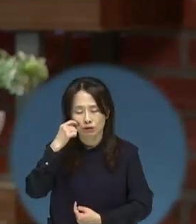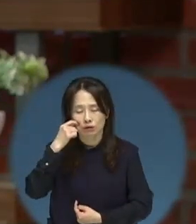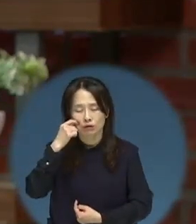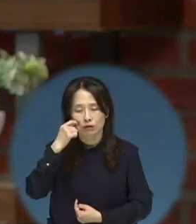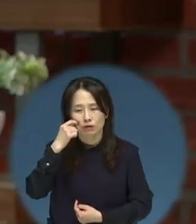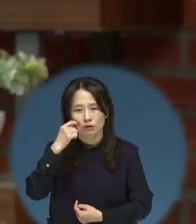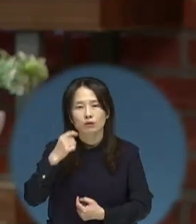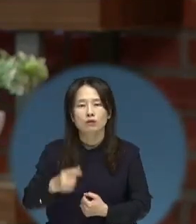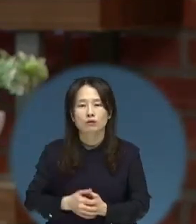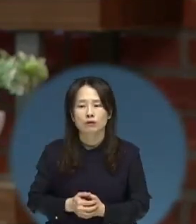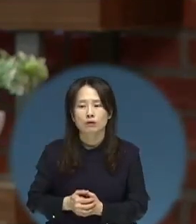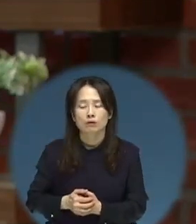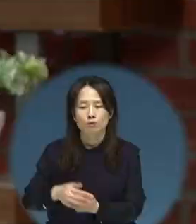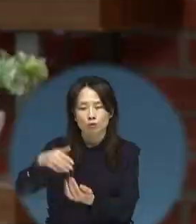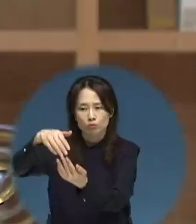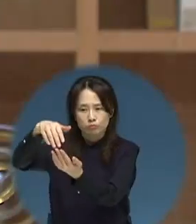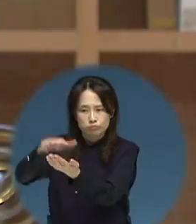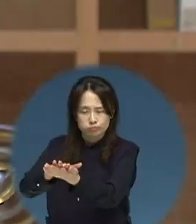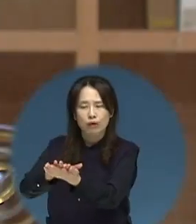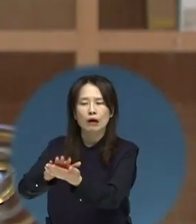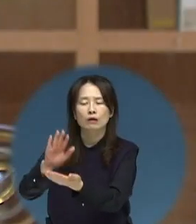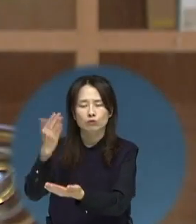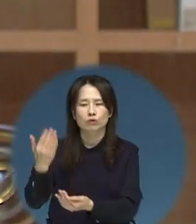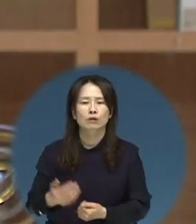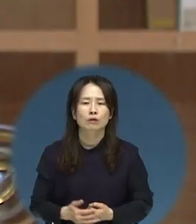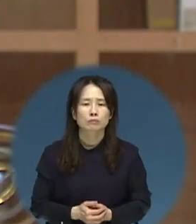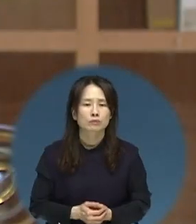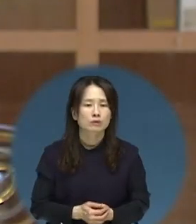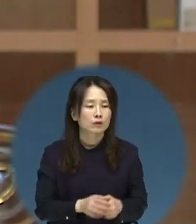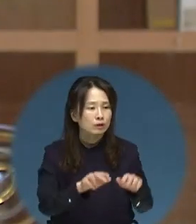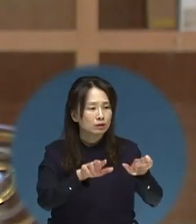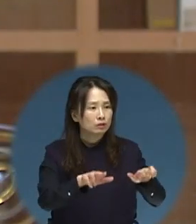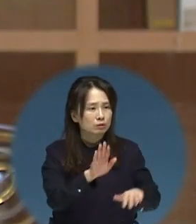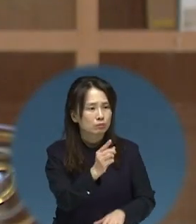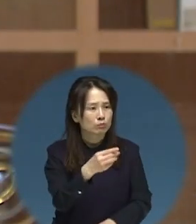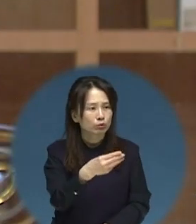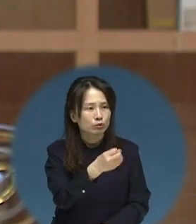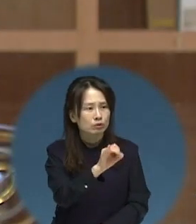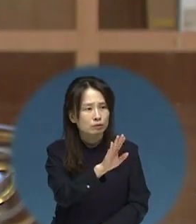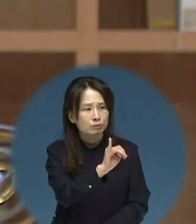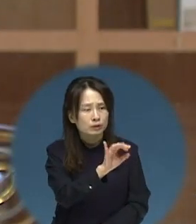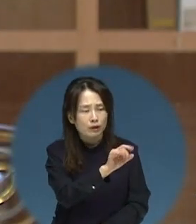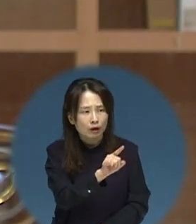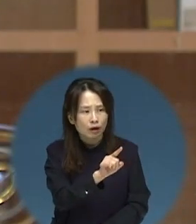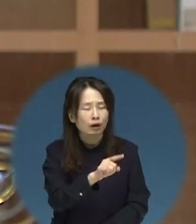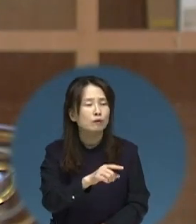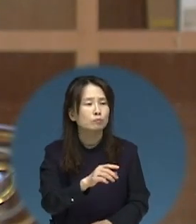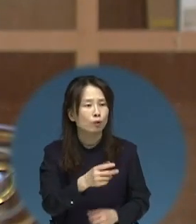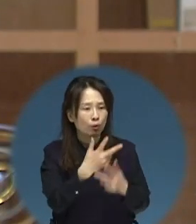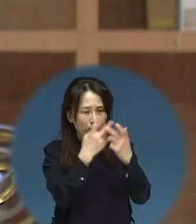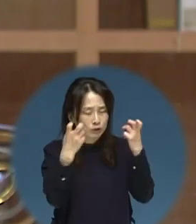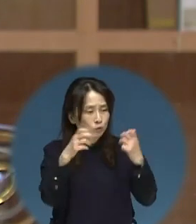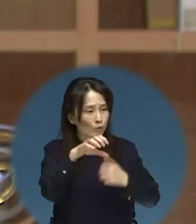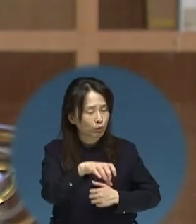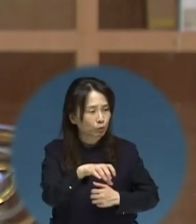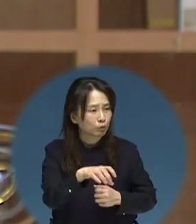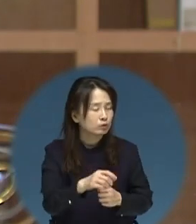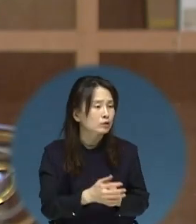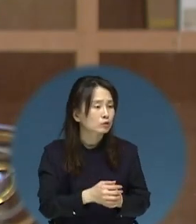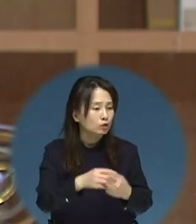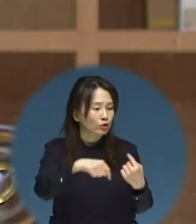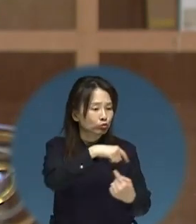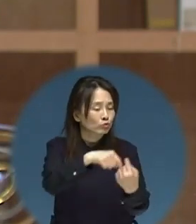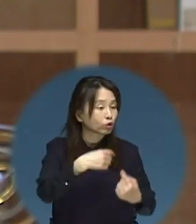일들이 발생을 비일비재하게 돼요. 근데 지금 그 볼리비아, 뭐 스리랑카, 멕시코에 있는 학교는 현지인들이 직접 합니까?